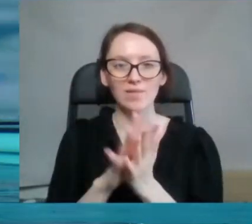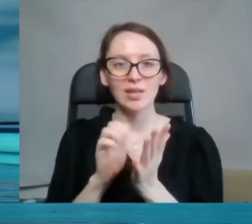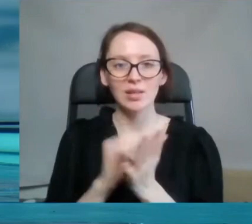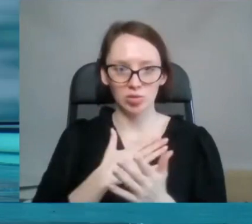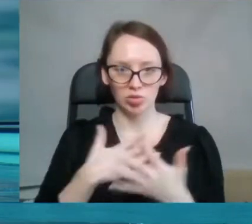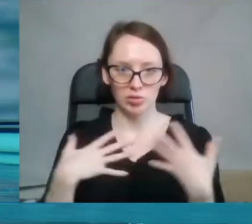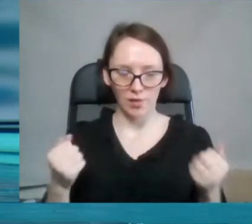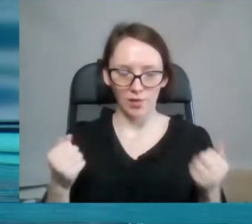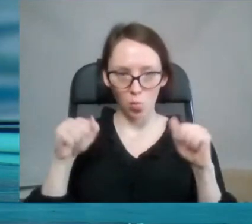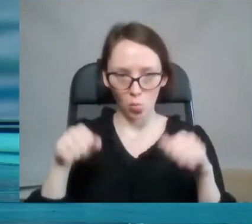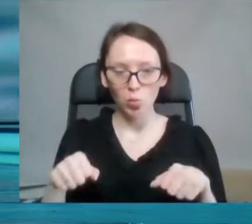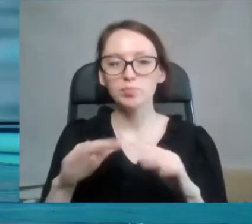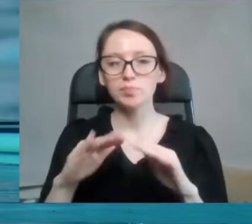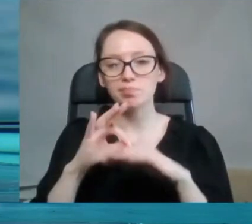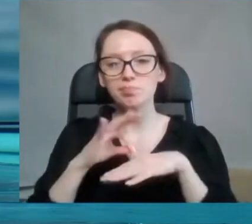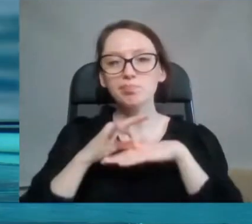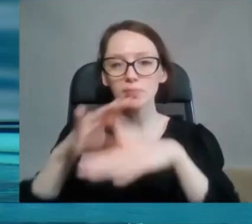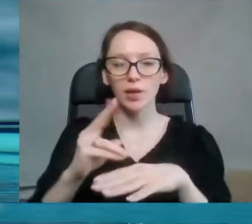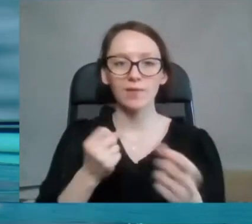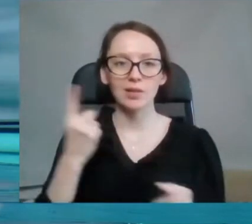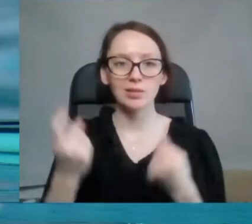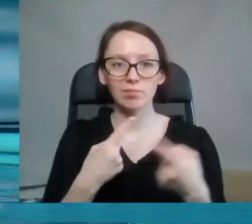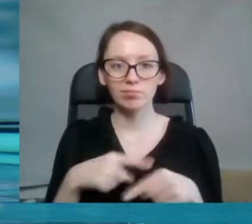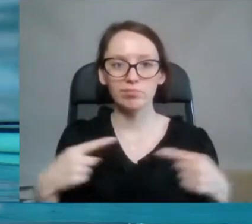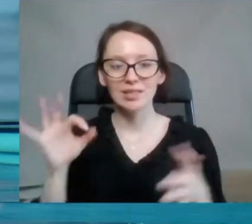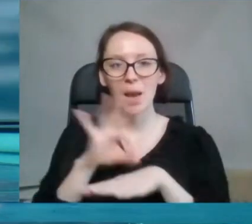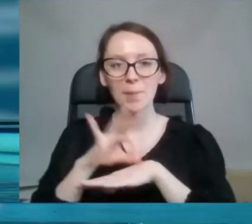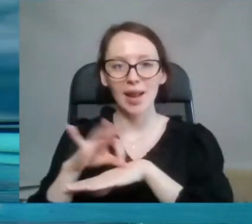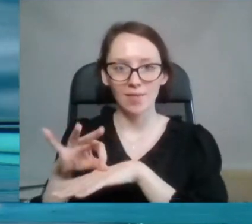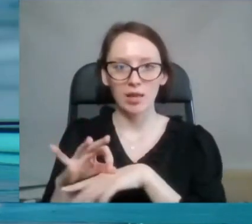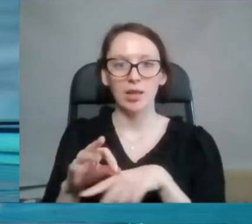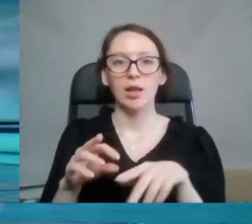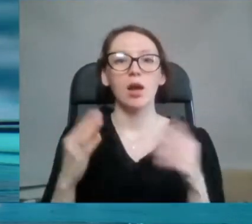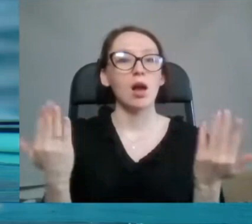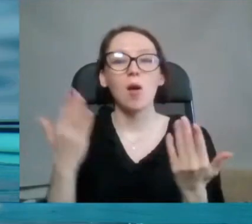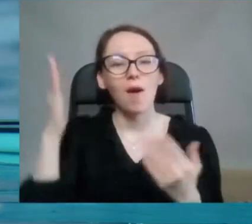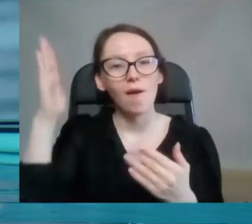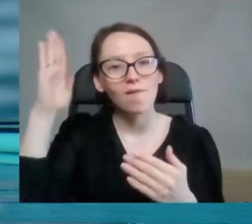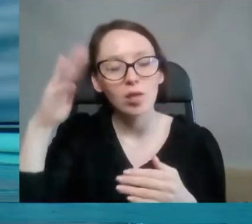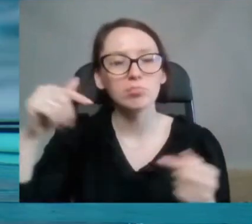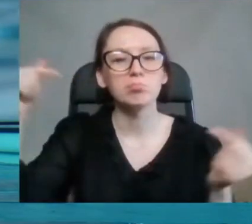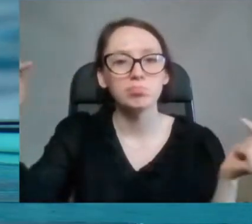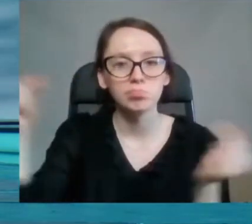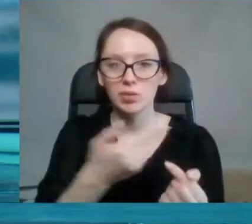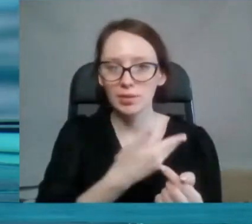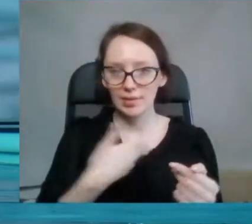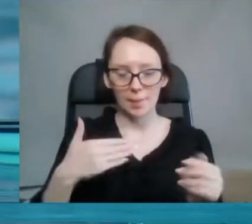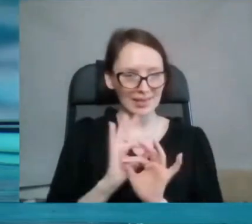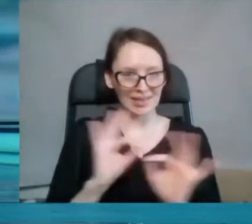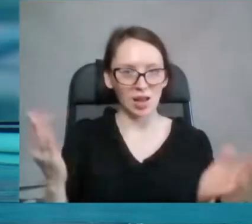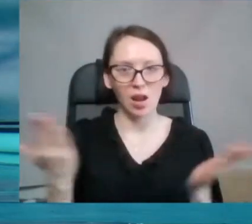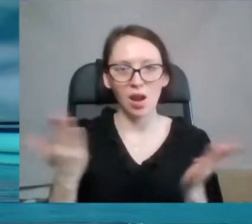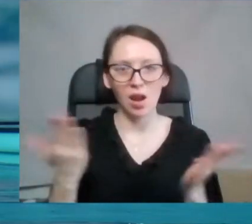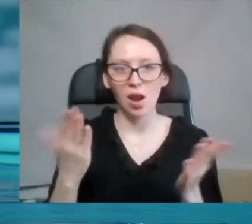привести к возникновению всевозможных заболеваний. Какая же вода подойдет нам идеально? Какая же вода